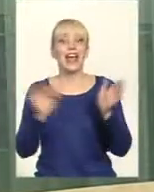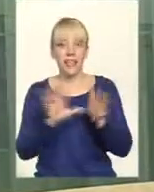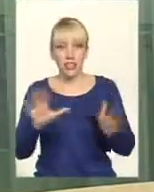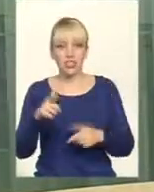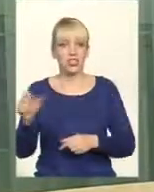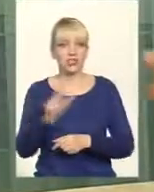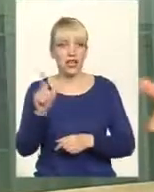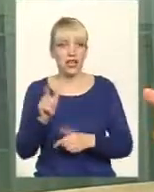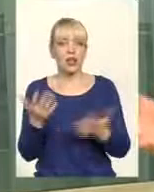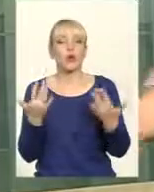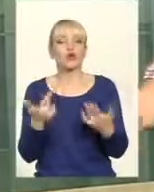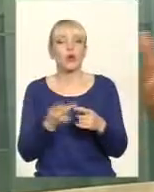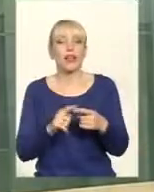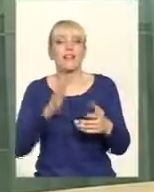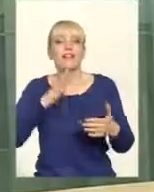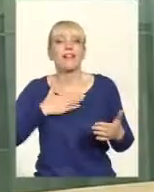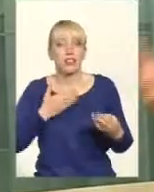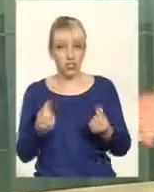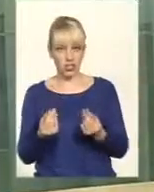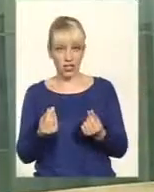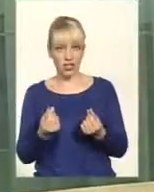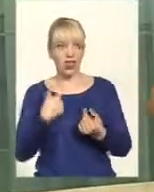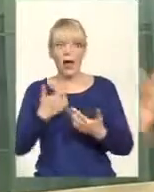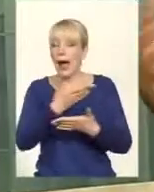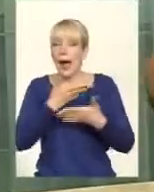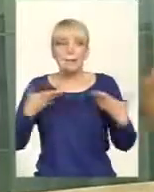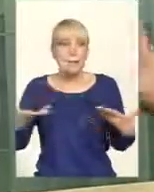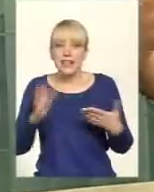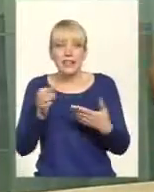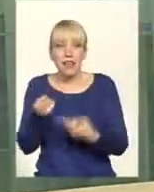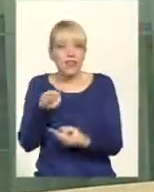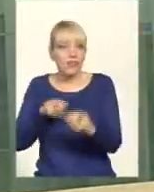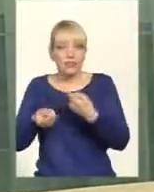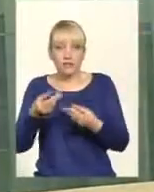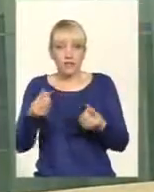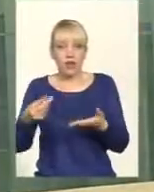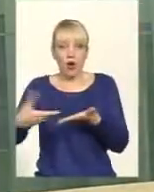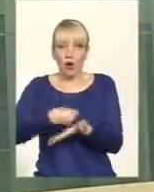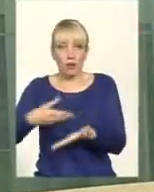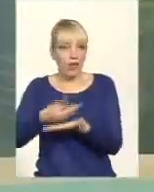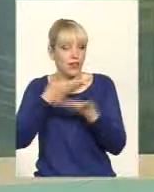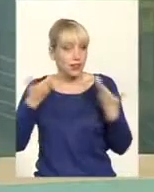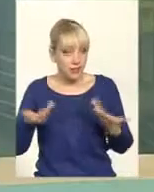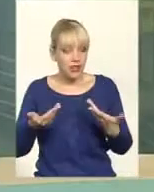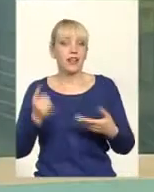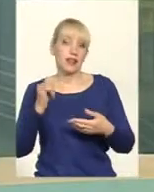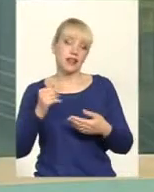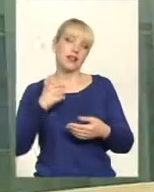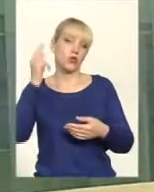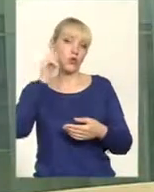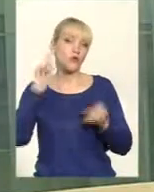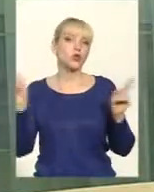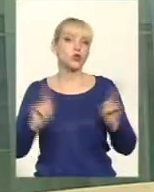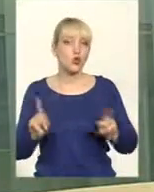поскольку ну, это наши деньги, а мы не нету оплаты за эти ресурсы. Да? И я думаю,